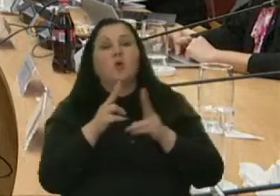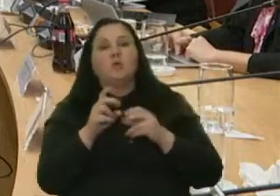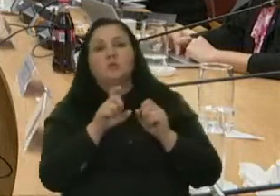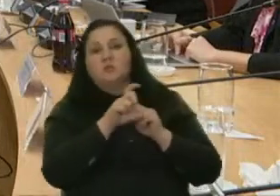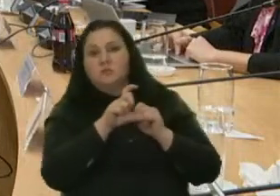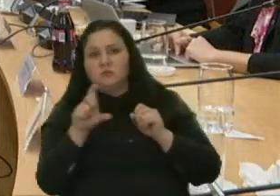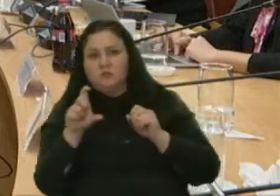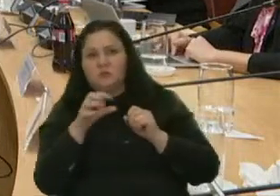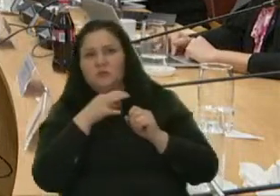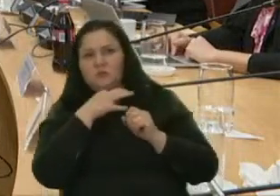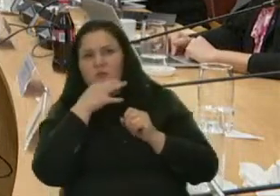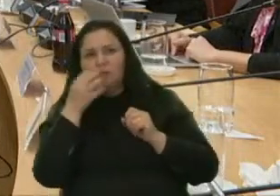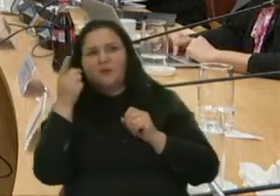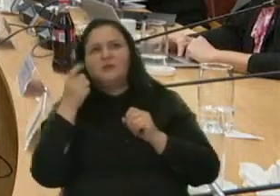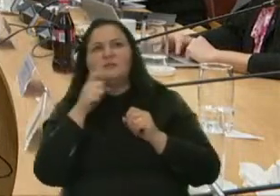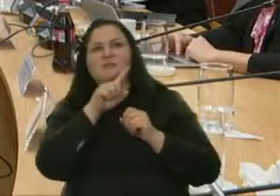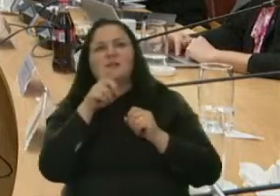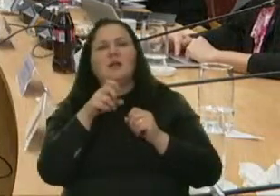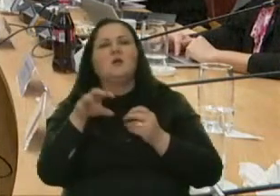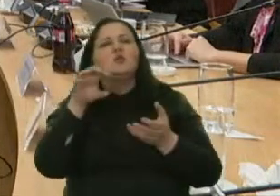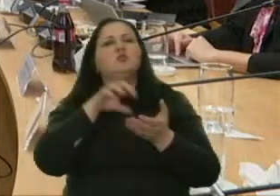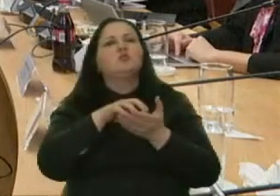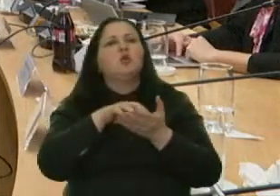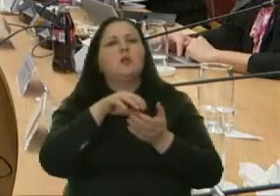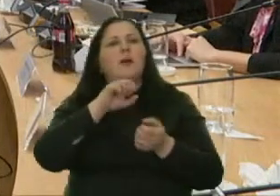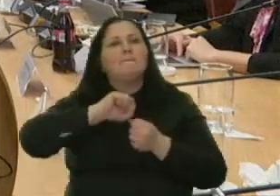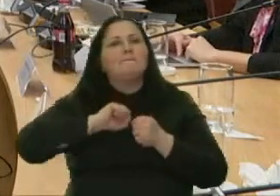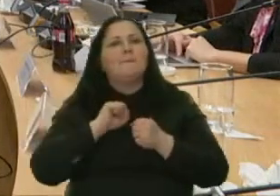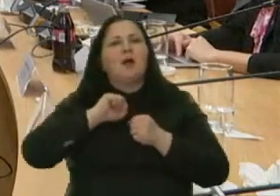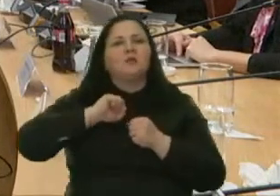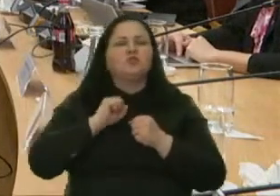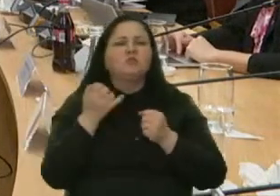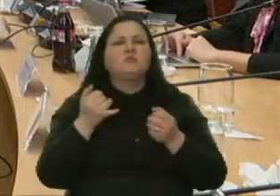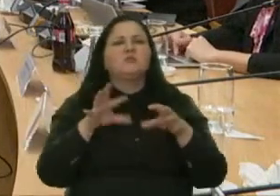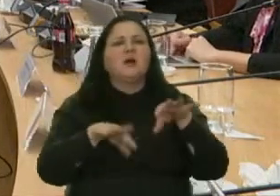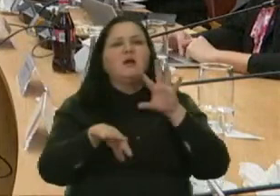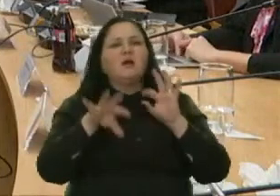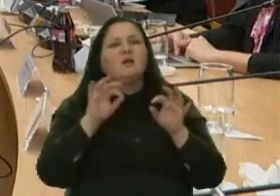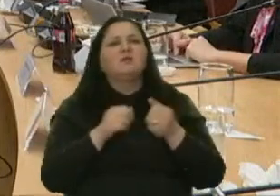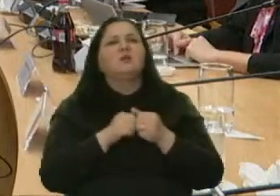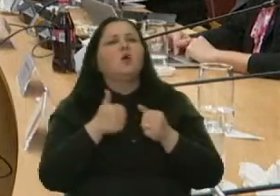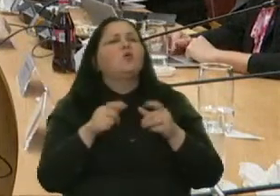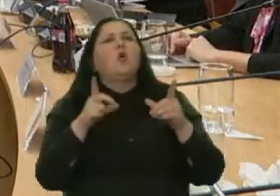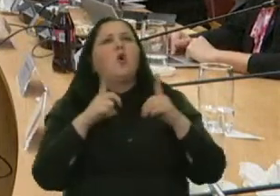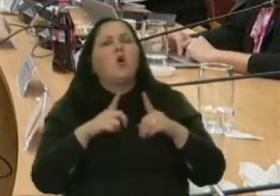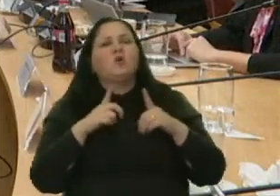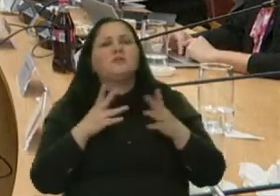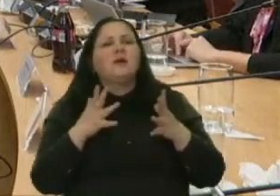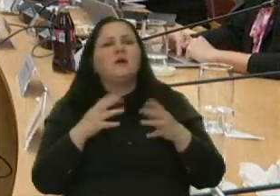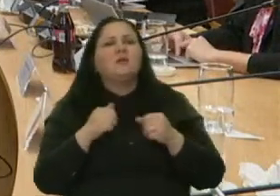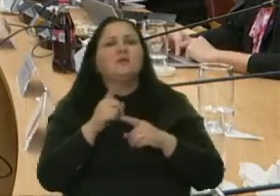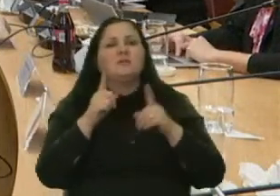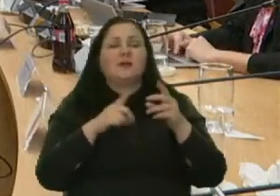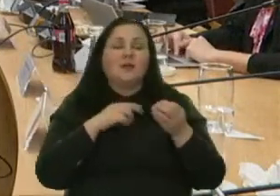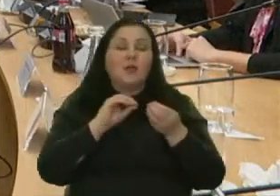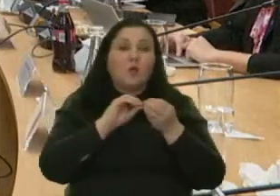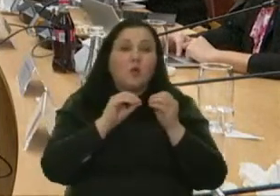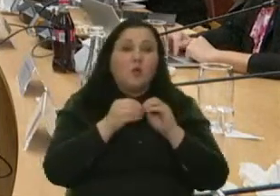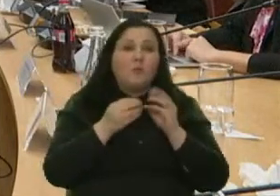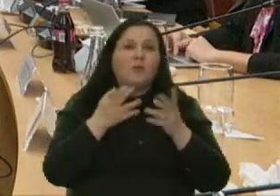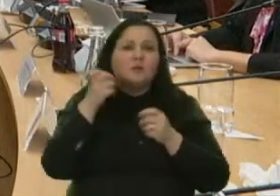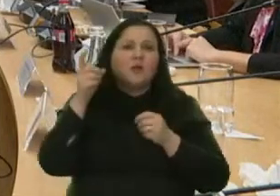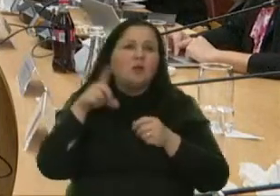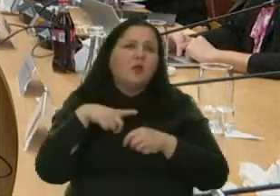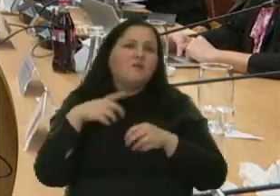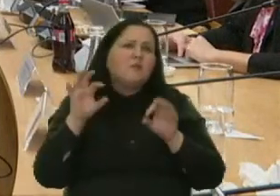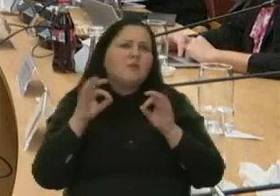asta spus de la Zalău în zona de Baciu să identificăm nu neapărat o stație de autobuz dacă este complicat deși acolo ar fi